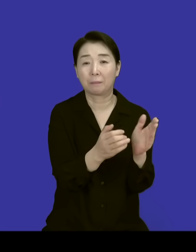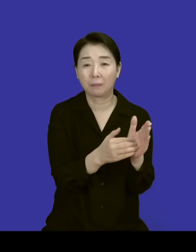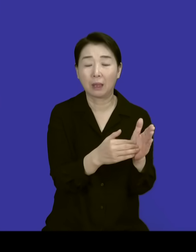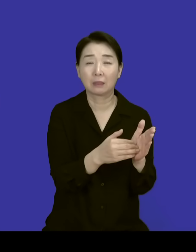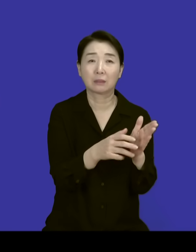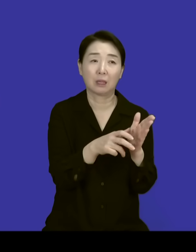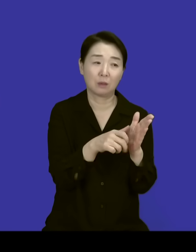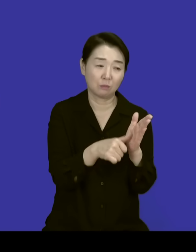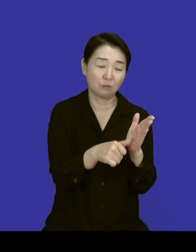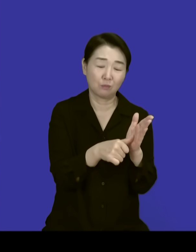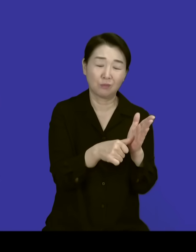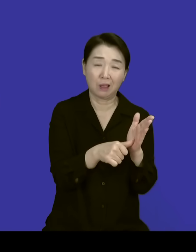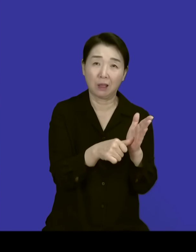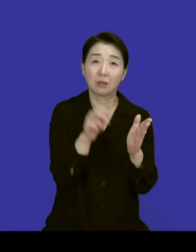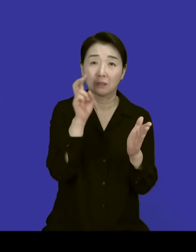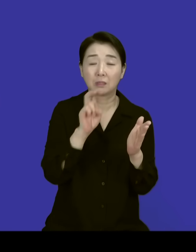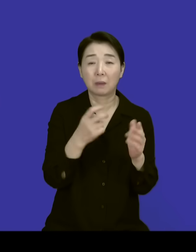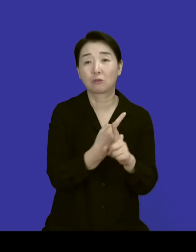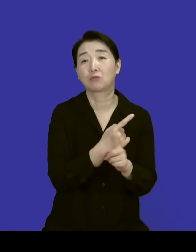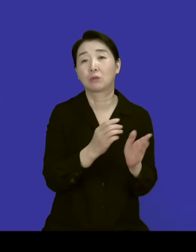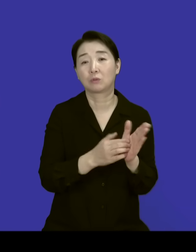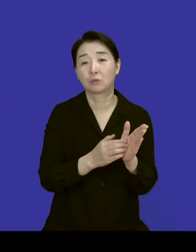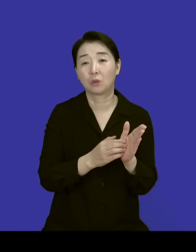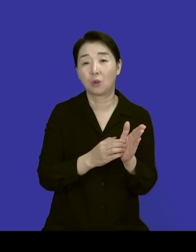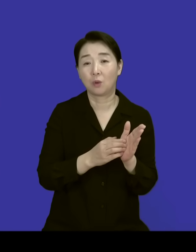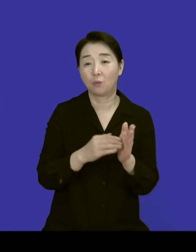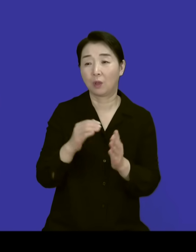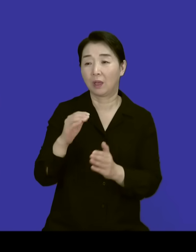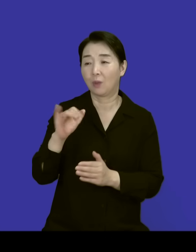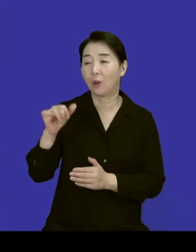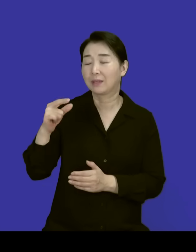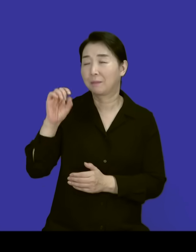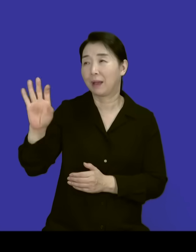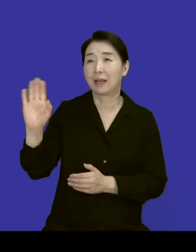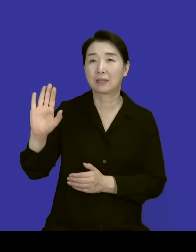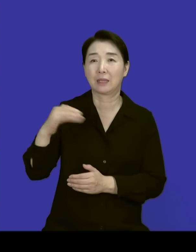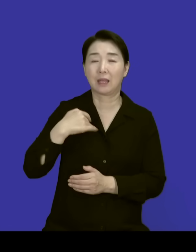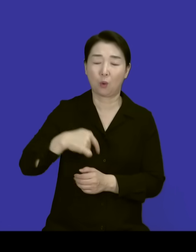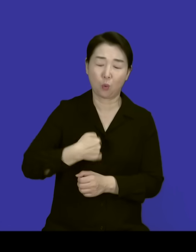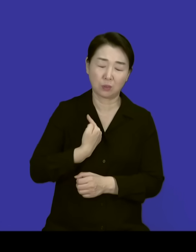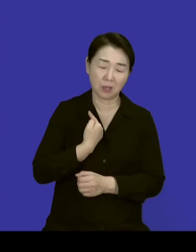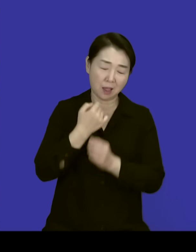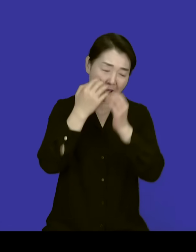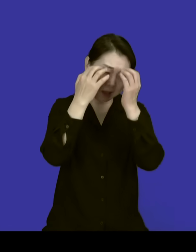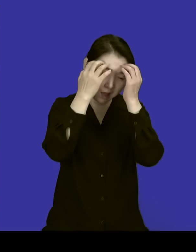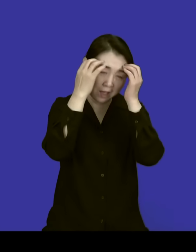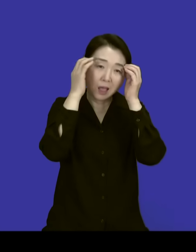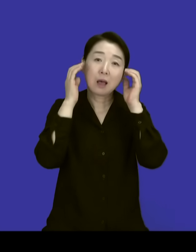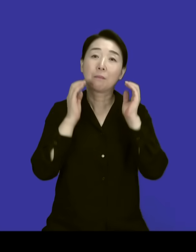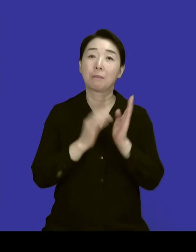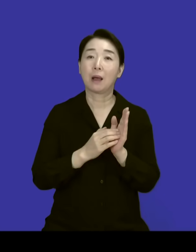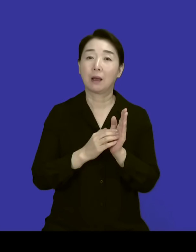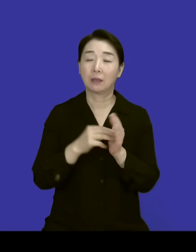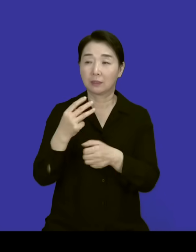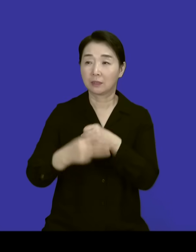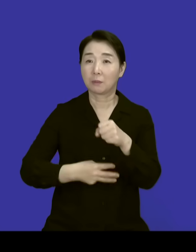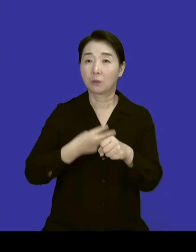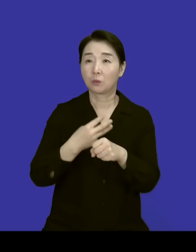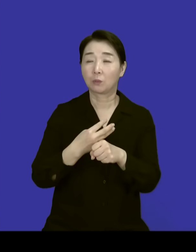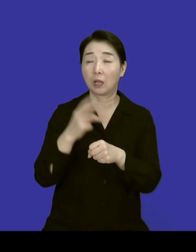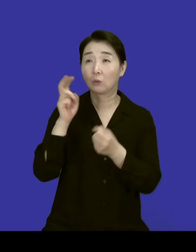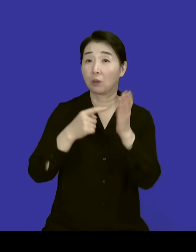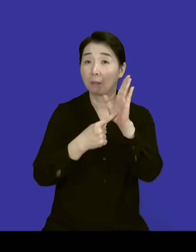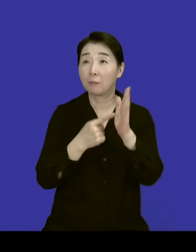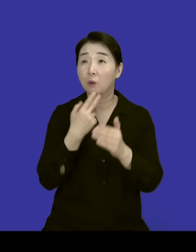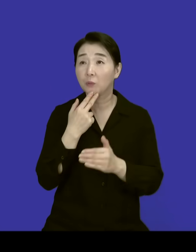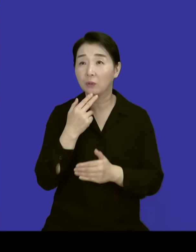물벼락도 맞고. 근데 그건 YG도 얘기는 안 하고 혼자 이제 버텨 나가려고. 예. 그렇게 3년 가까이 하다가 이제 앨범을 계속 안 내주니까 예. 저도 지친 거죠